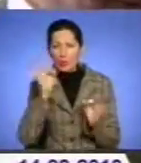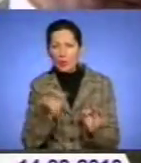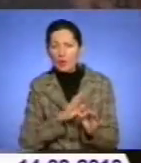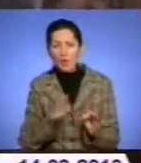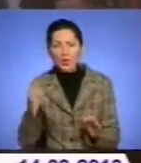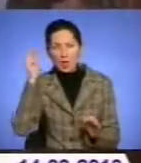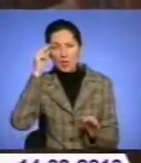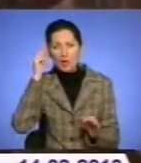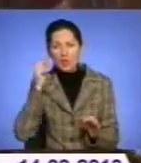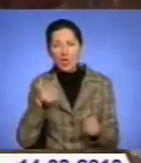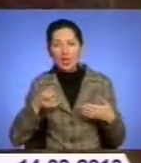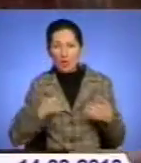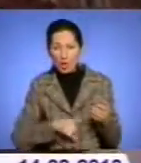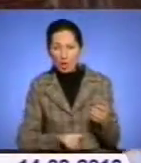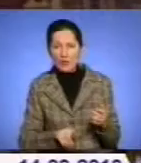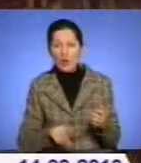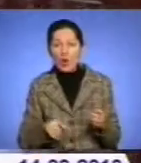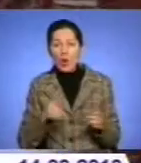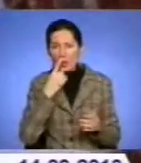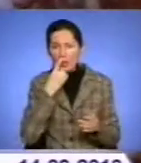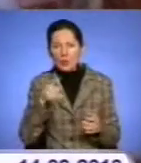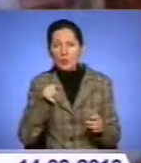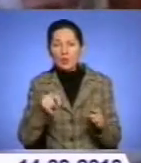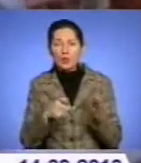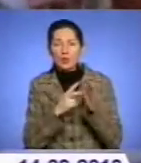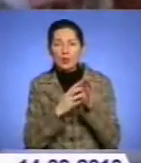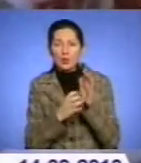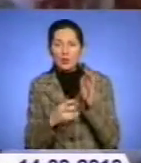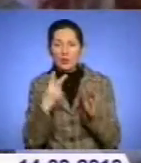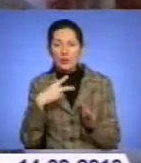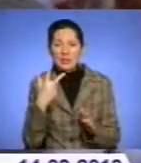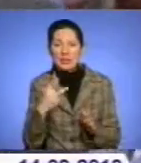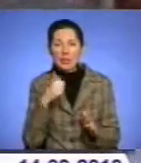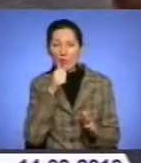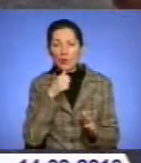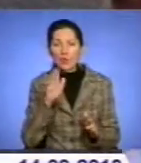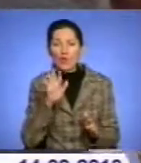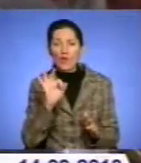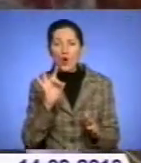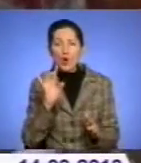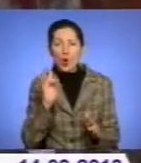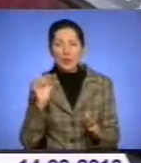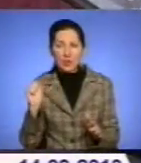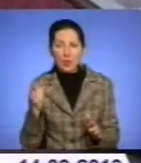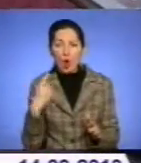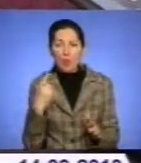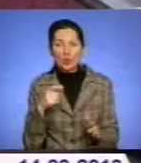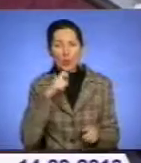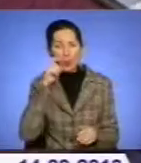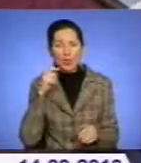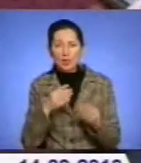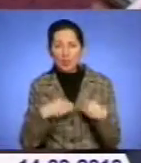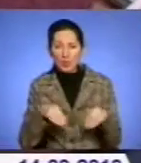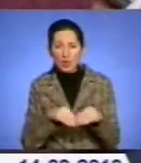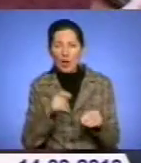завчена. Народився Олексій Радіонович у далекому 1923 році у Воронежській області в українській родині. Війна застала